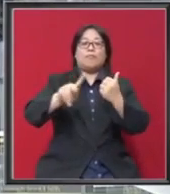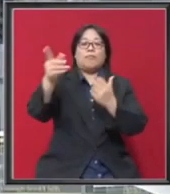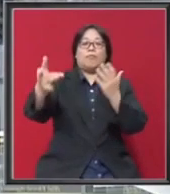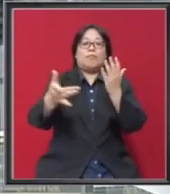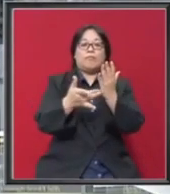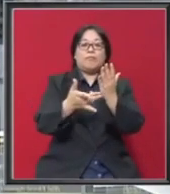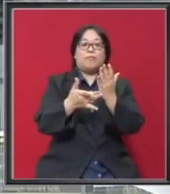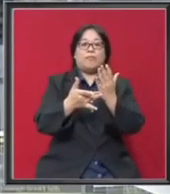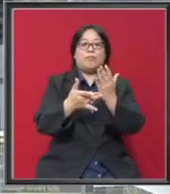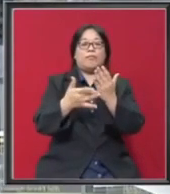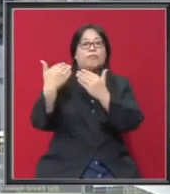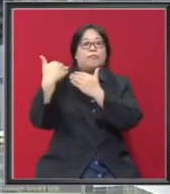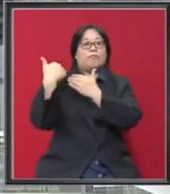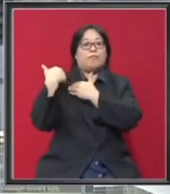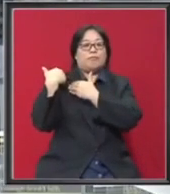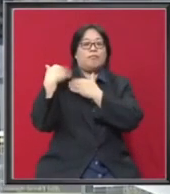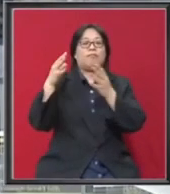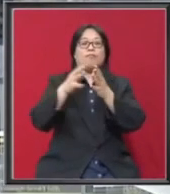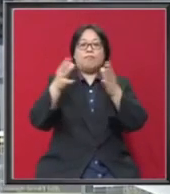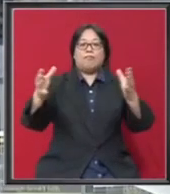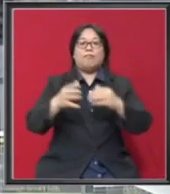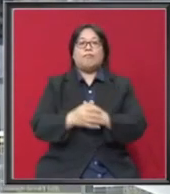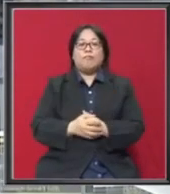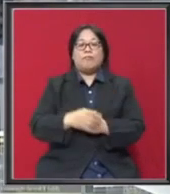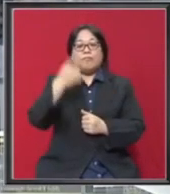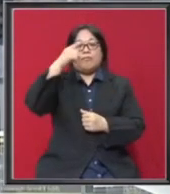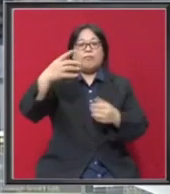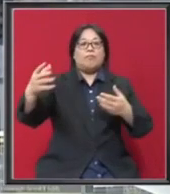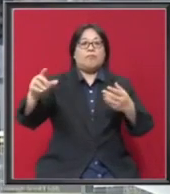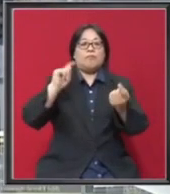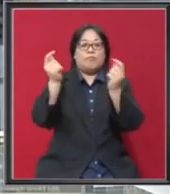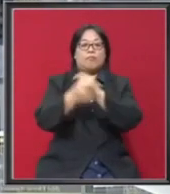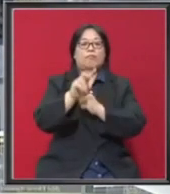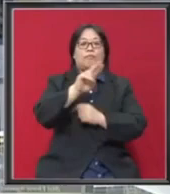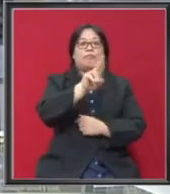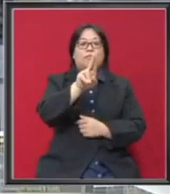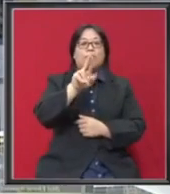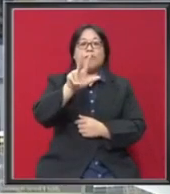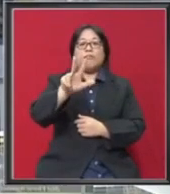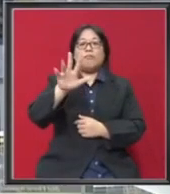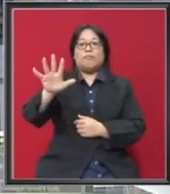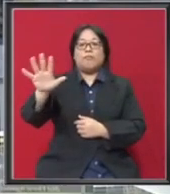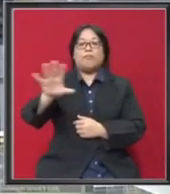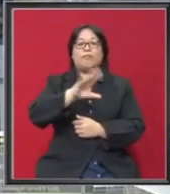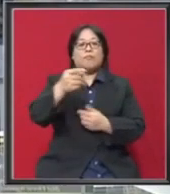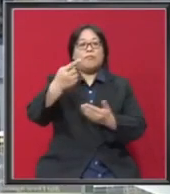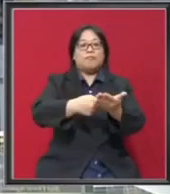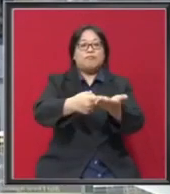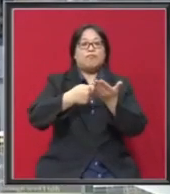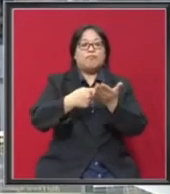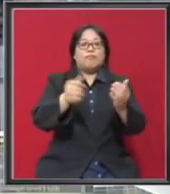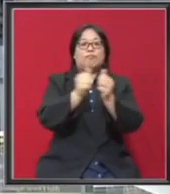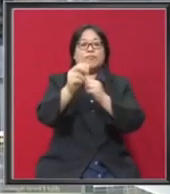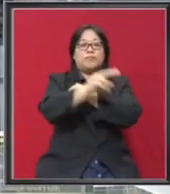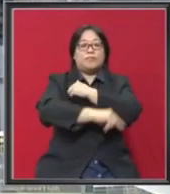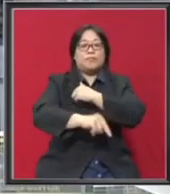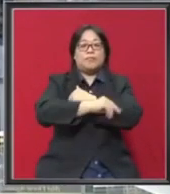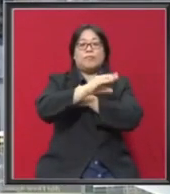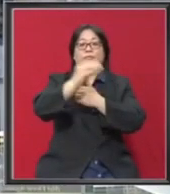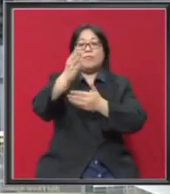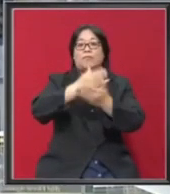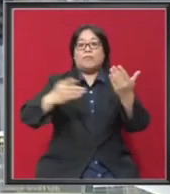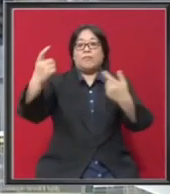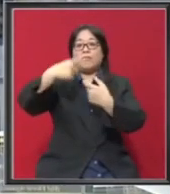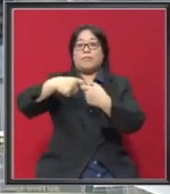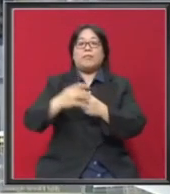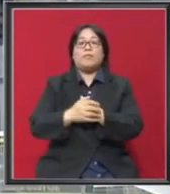kuasa tak dikenal yang mengalah tanggungjawab yang besar untuk mengubah are you 3 New Anime dan boleh negeri-negeri serta pihak-pihak